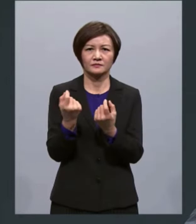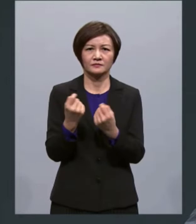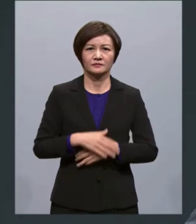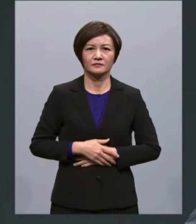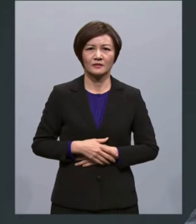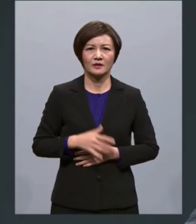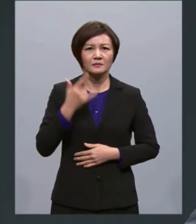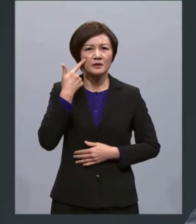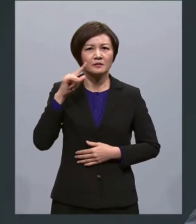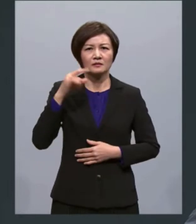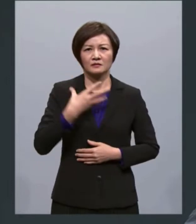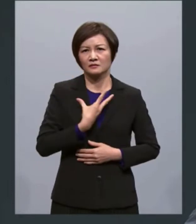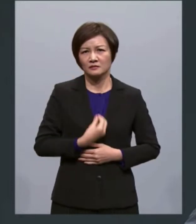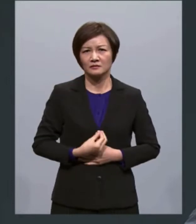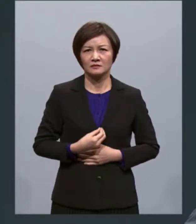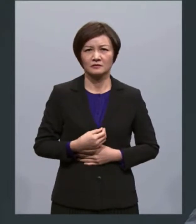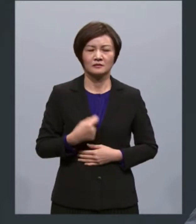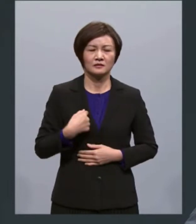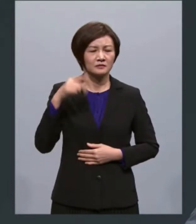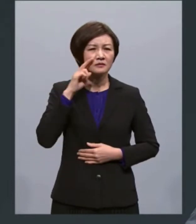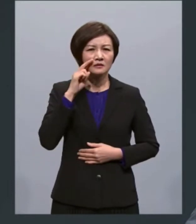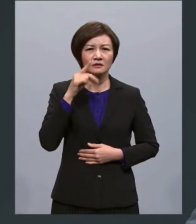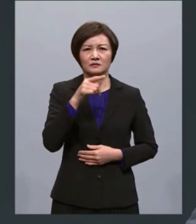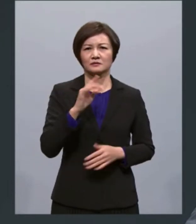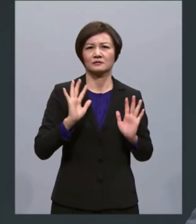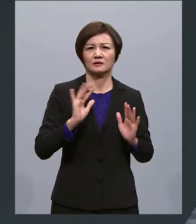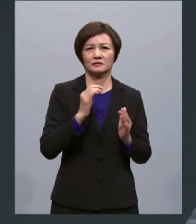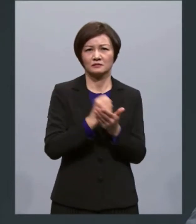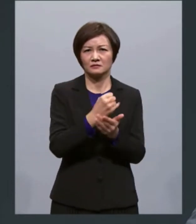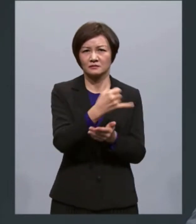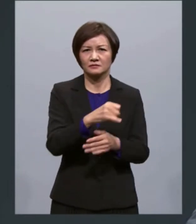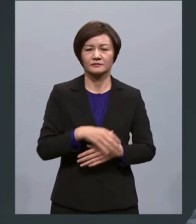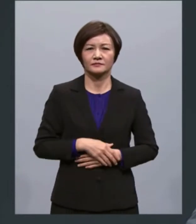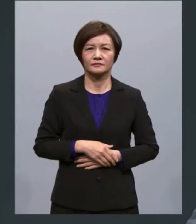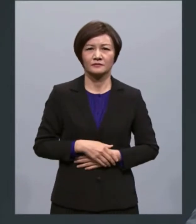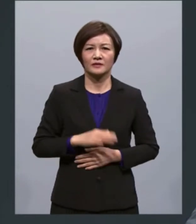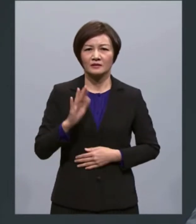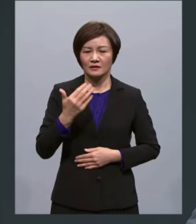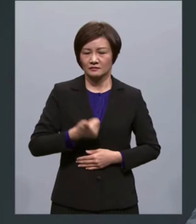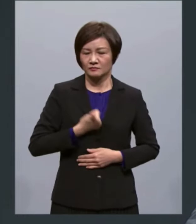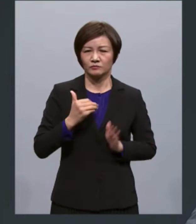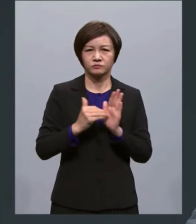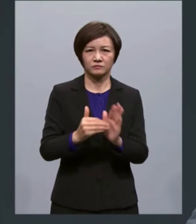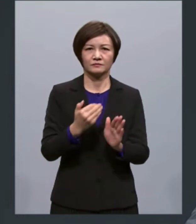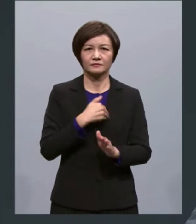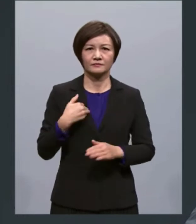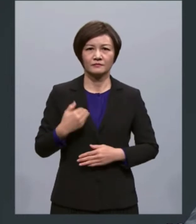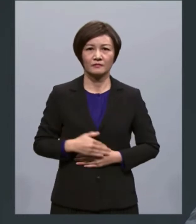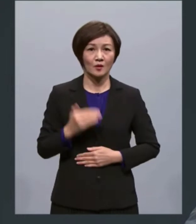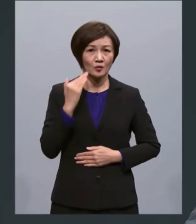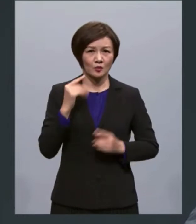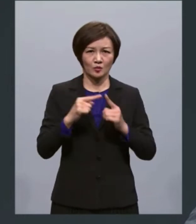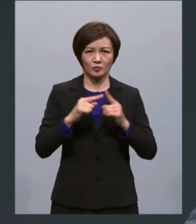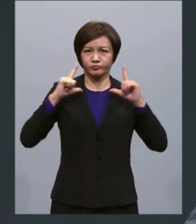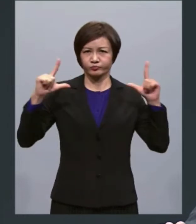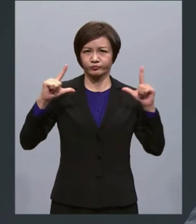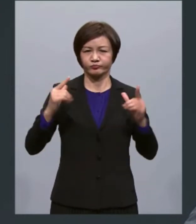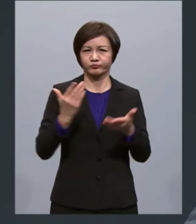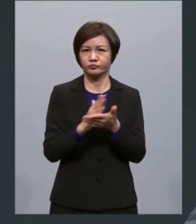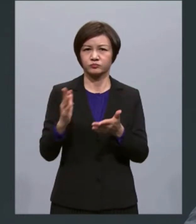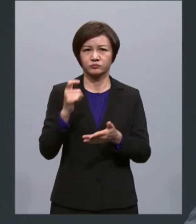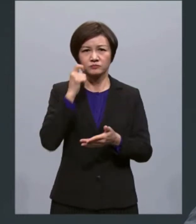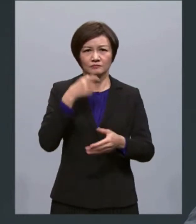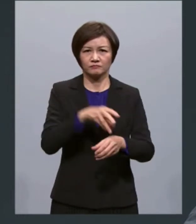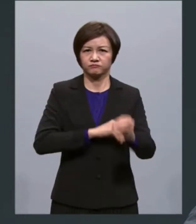心碎的父母总以为是自己的孩子运气不好，其实悲剧是可以避免的，只要有人面对问题卷